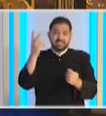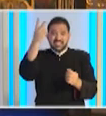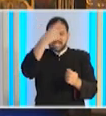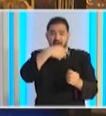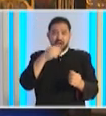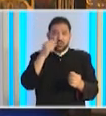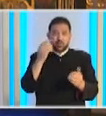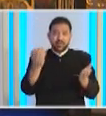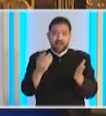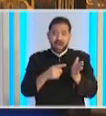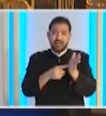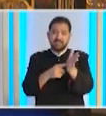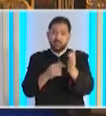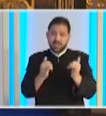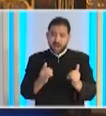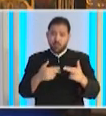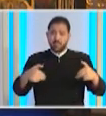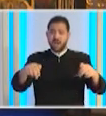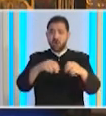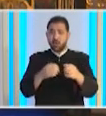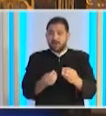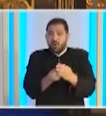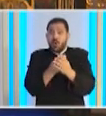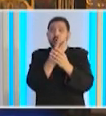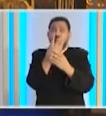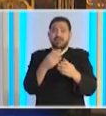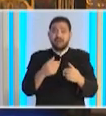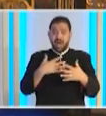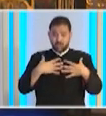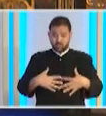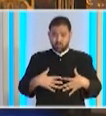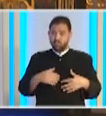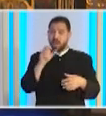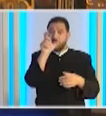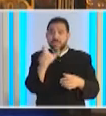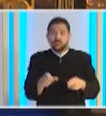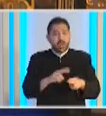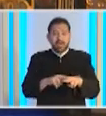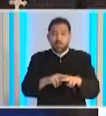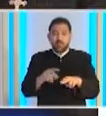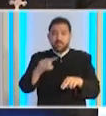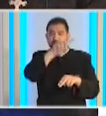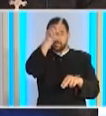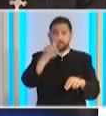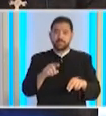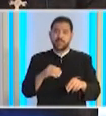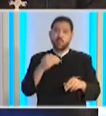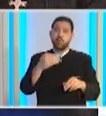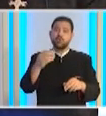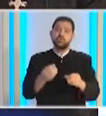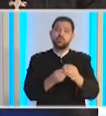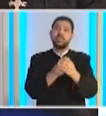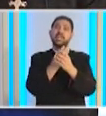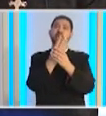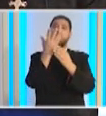sau discutăm și de o înnoire a trupului, a psihicului, a persoanei? Despre ce fel de înnoire discutăm? Procesul acesta de înnoire